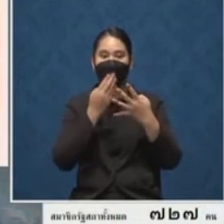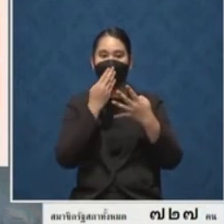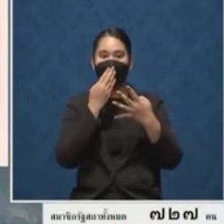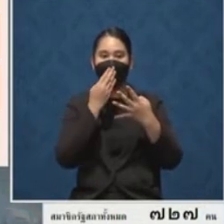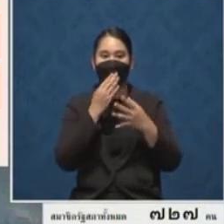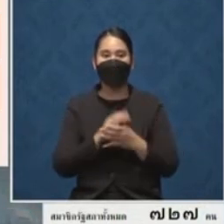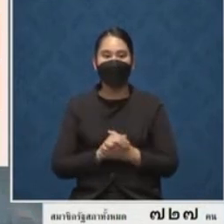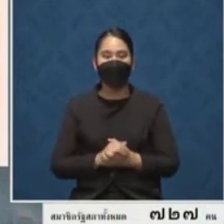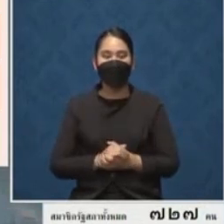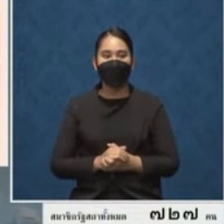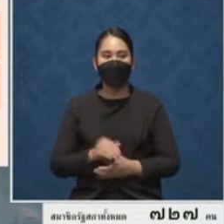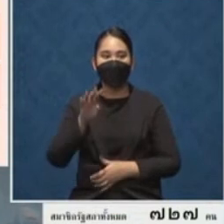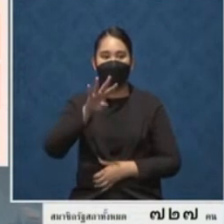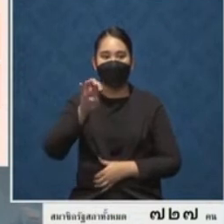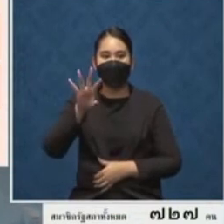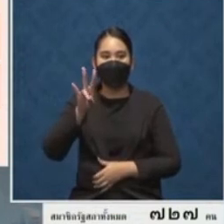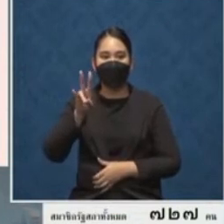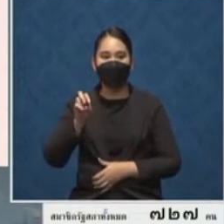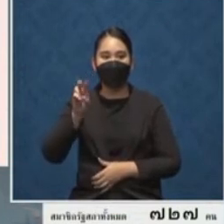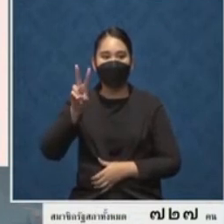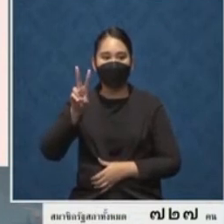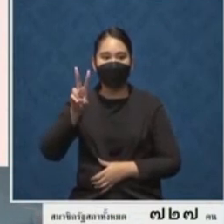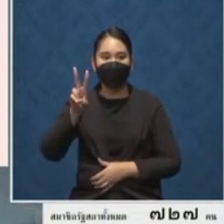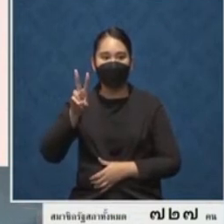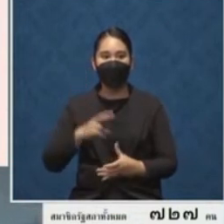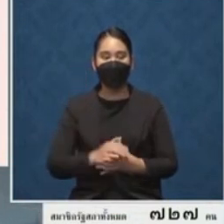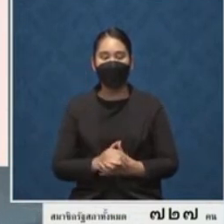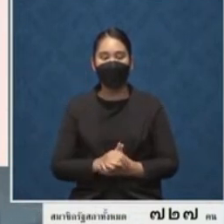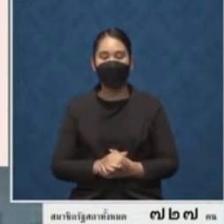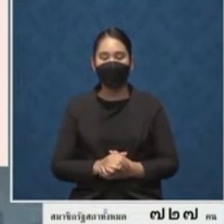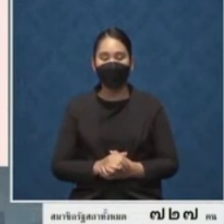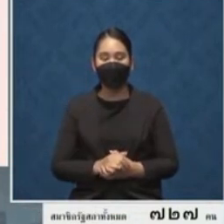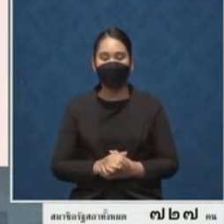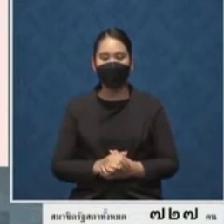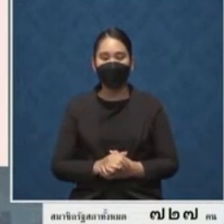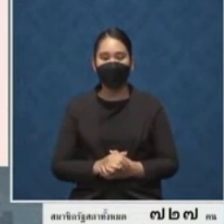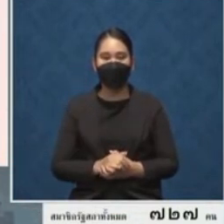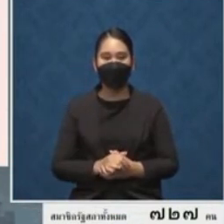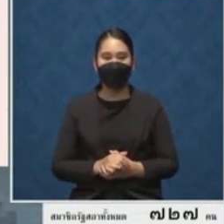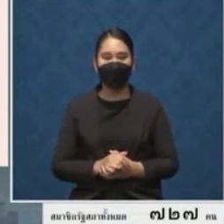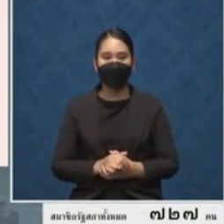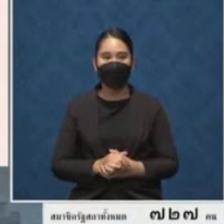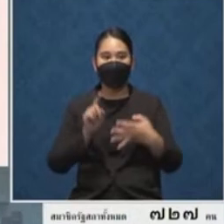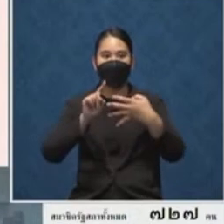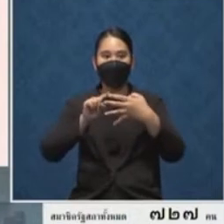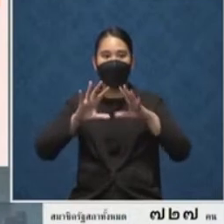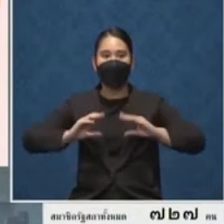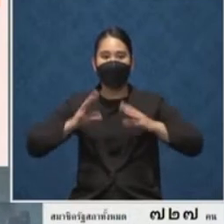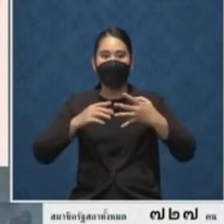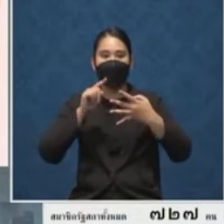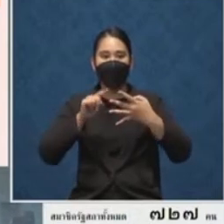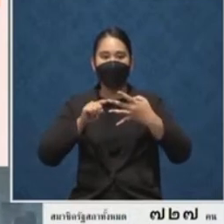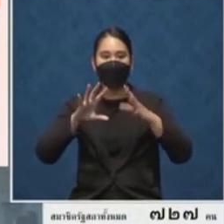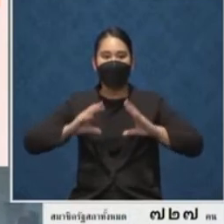472พลเอกวินัยสร้างสุขดี 1ไม่รับหลักการ2ไม่รับหลักการ3